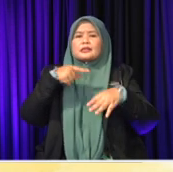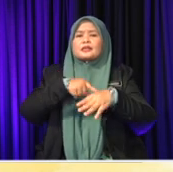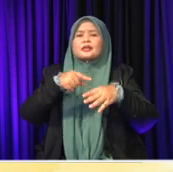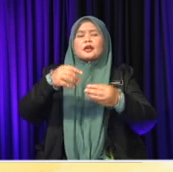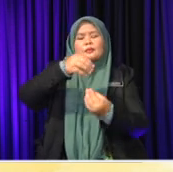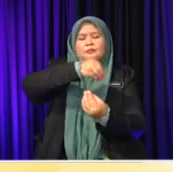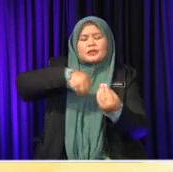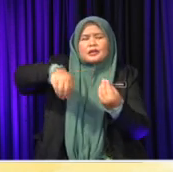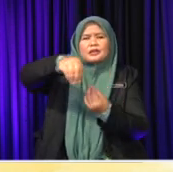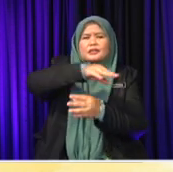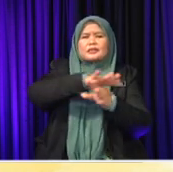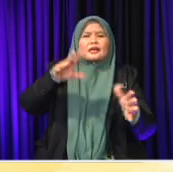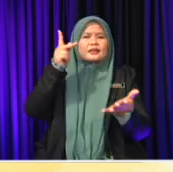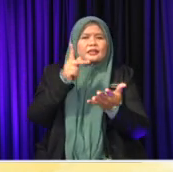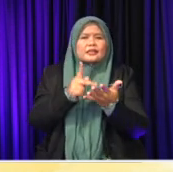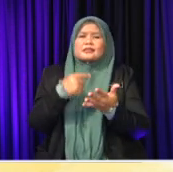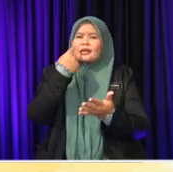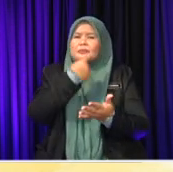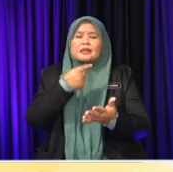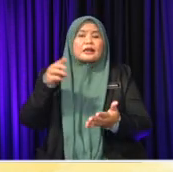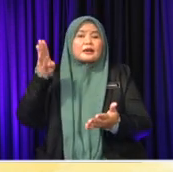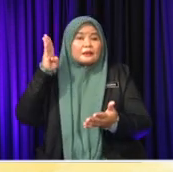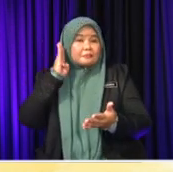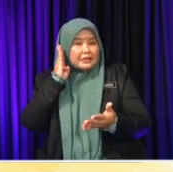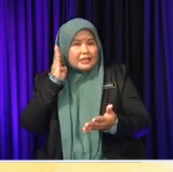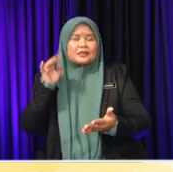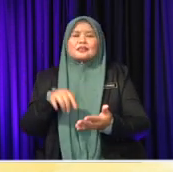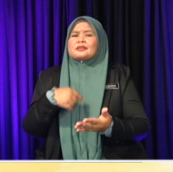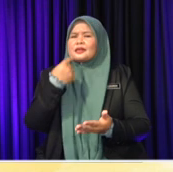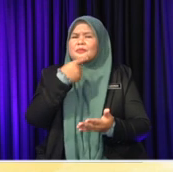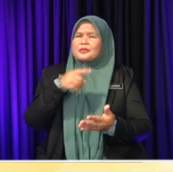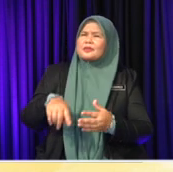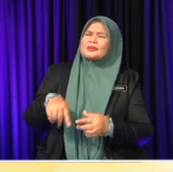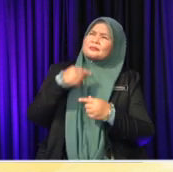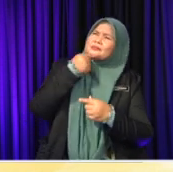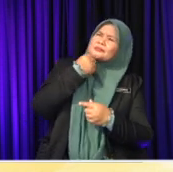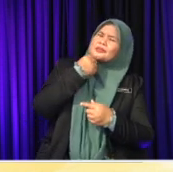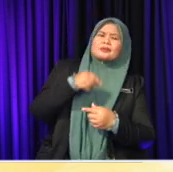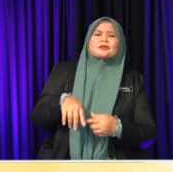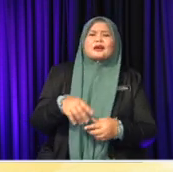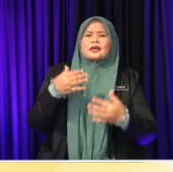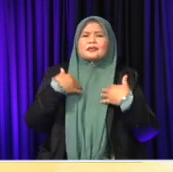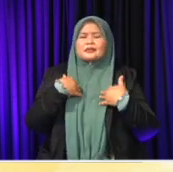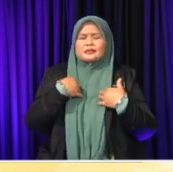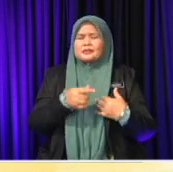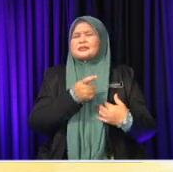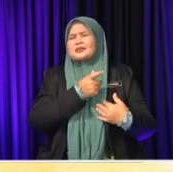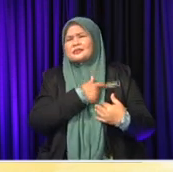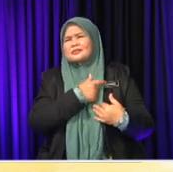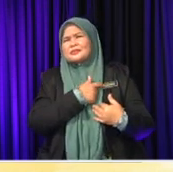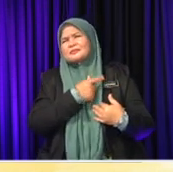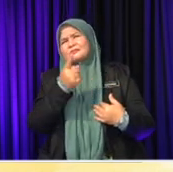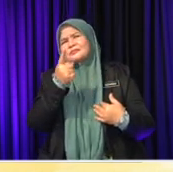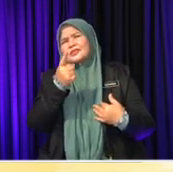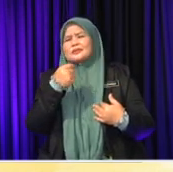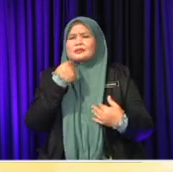mereka tidak mengenali Siapakah Bilal Jadi mereka merasa Khairan dan ada terdetik dalam perasaan